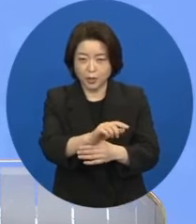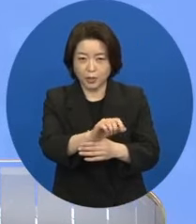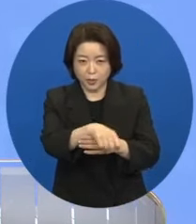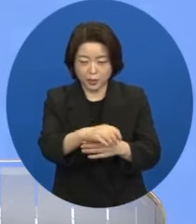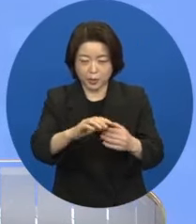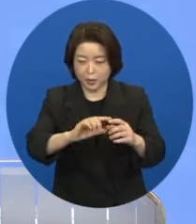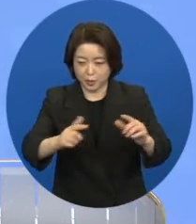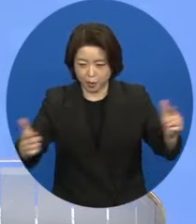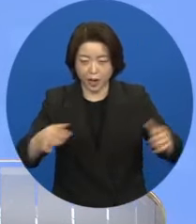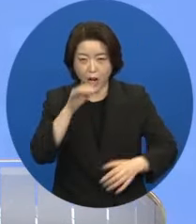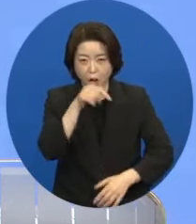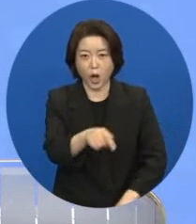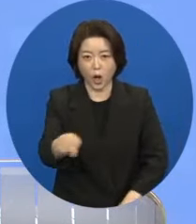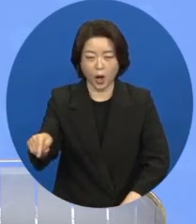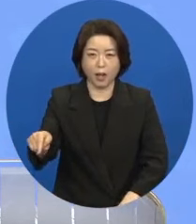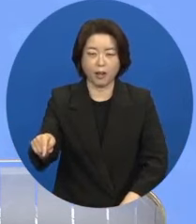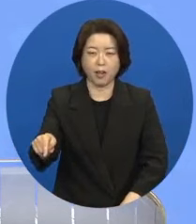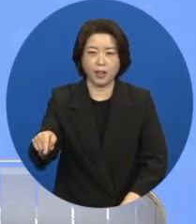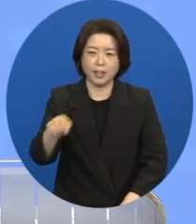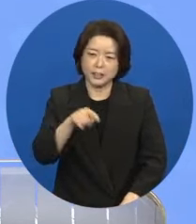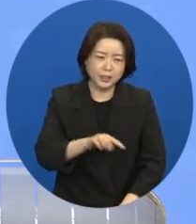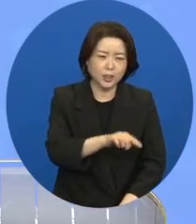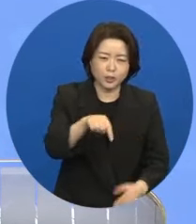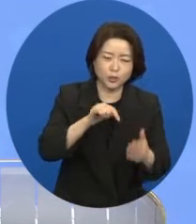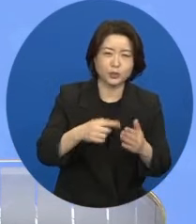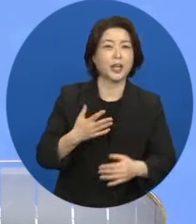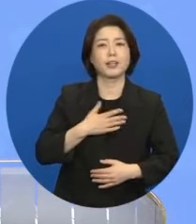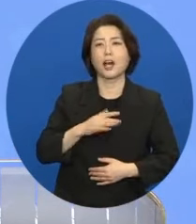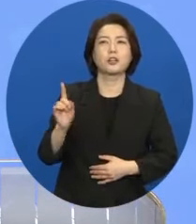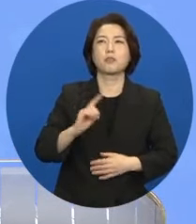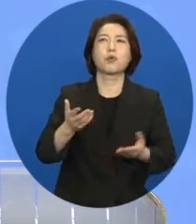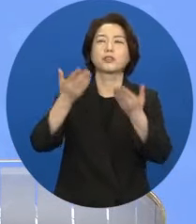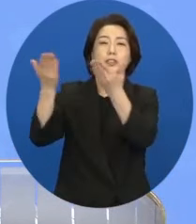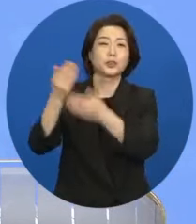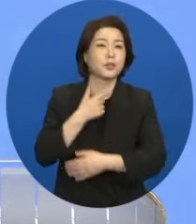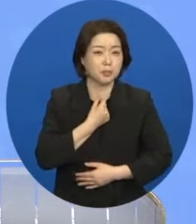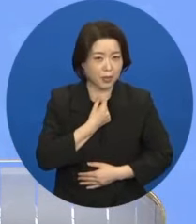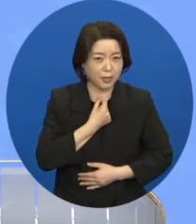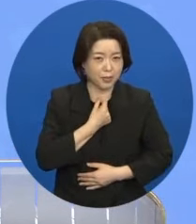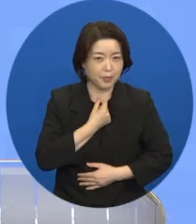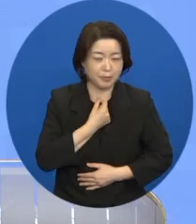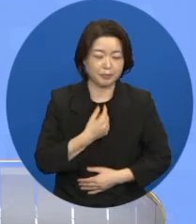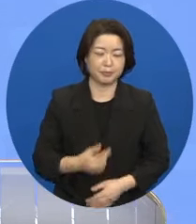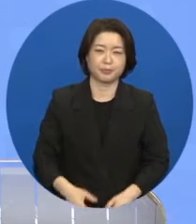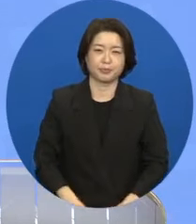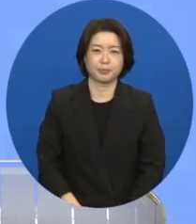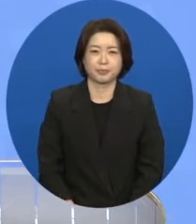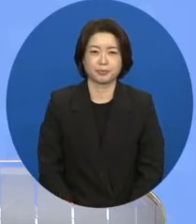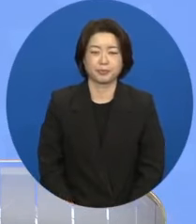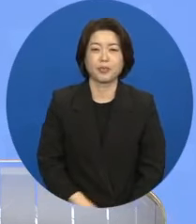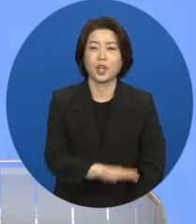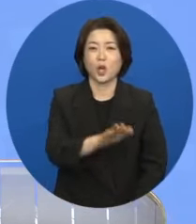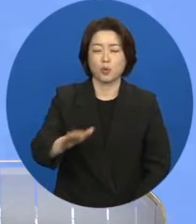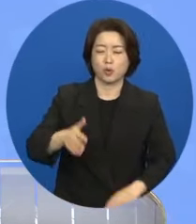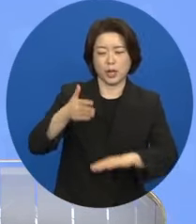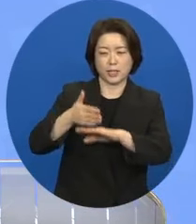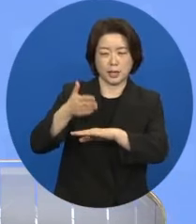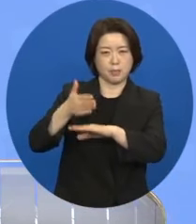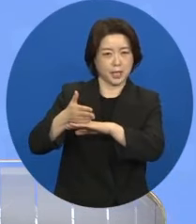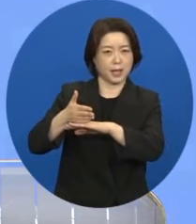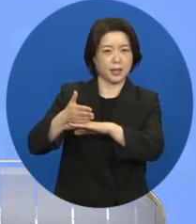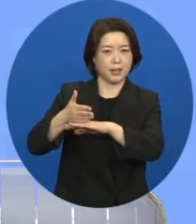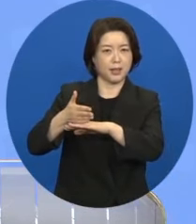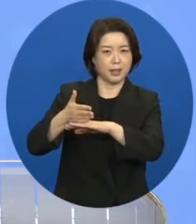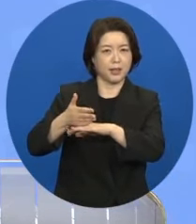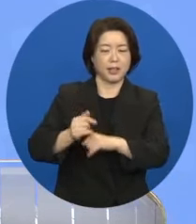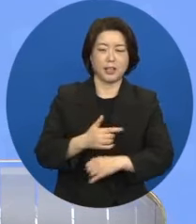열매로 하나님께 드리면서 감사하고 싶으십니까 사실 우리가 감사라고 하면